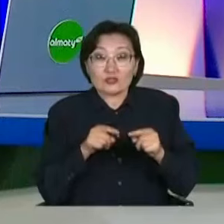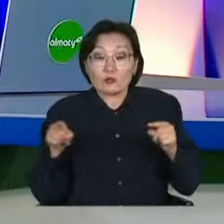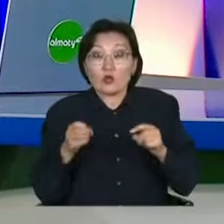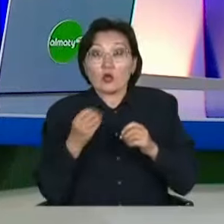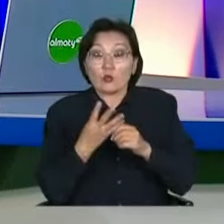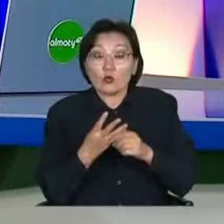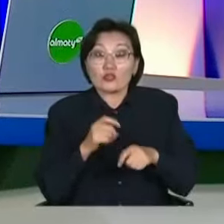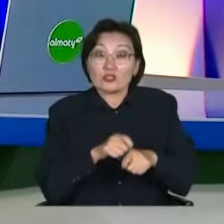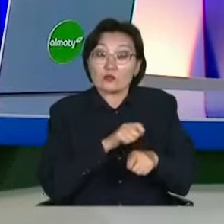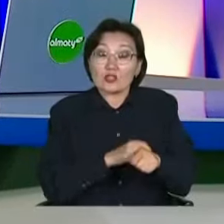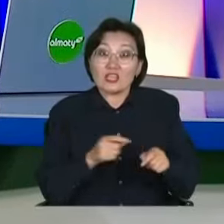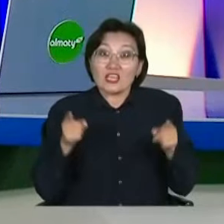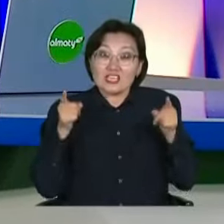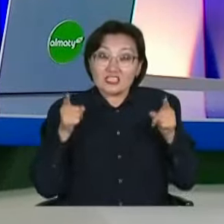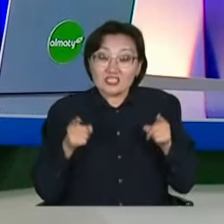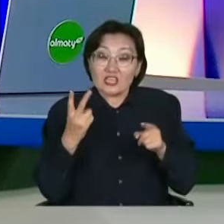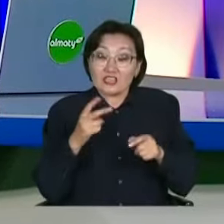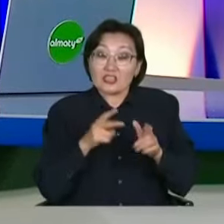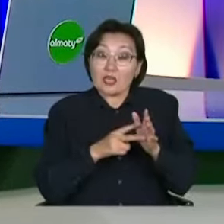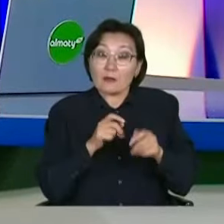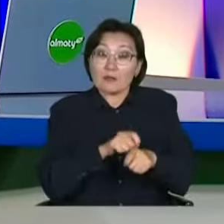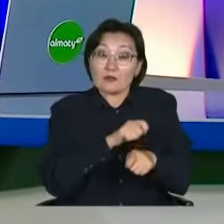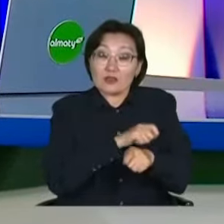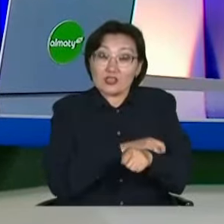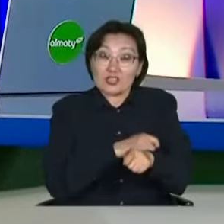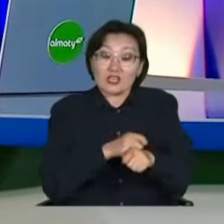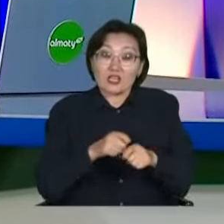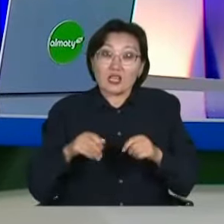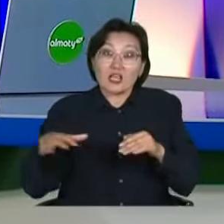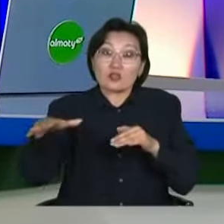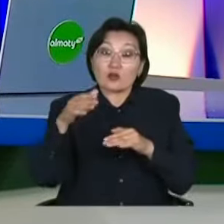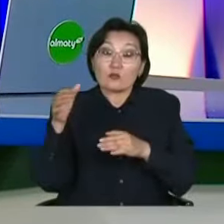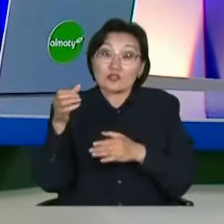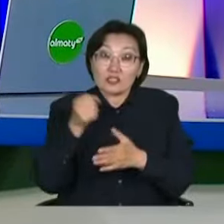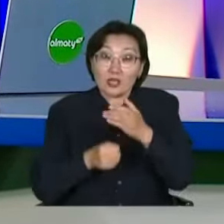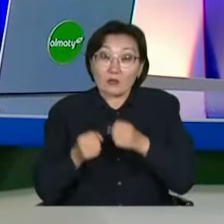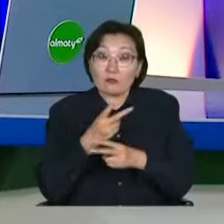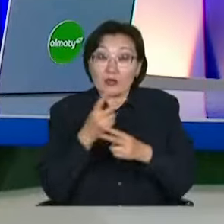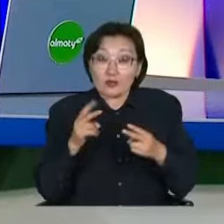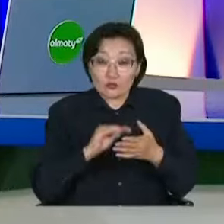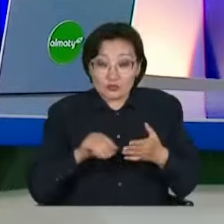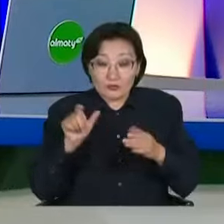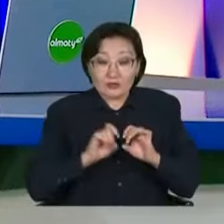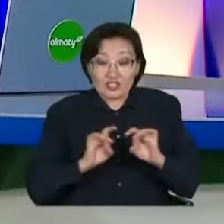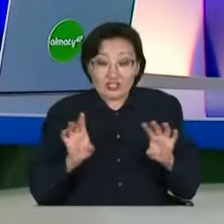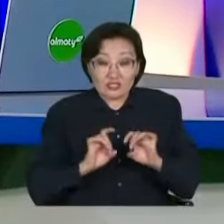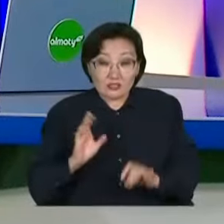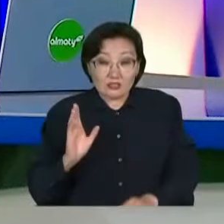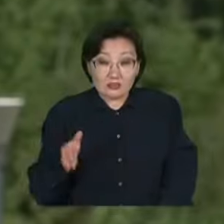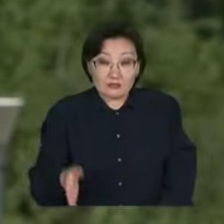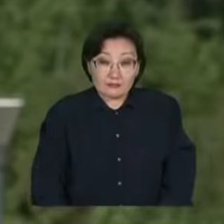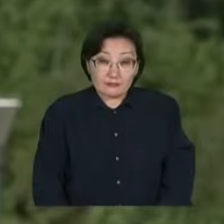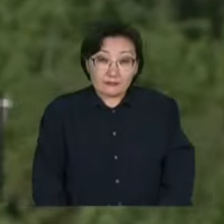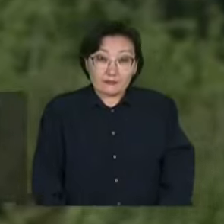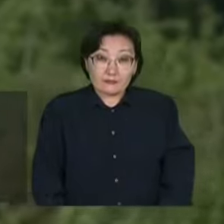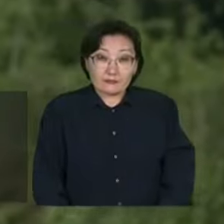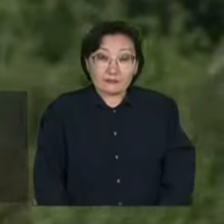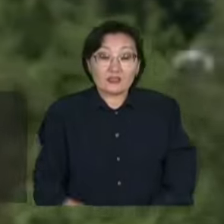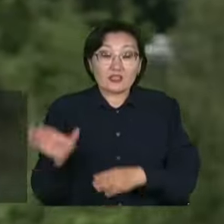14, ені 7 метрлік көк байрақты көк аспанға көтерді. Барып көріп қайтқан тілші тарқатсын.